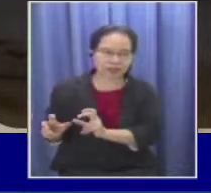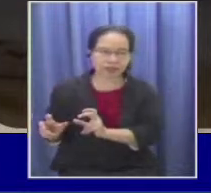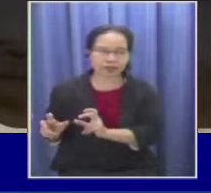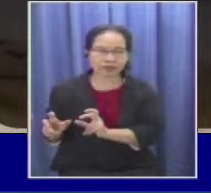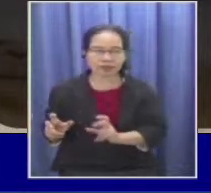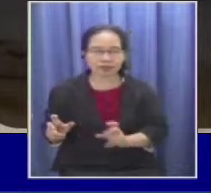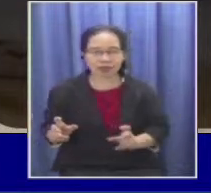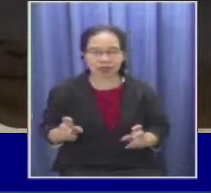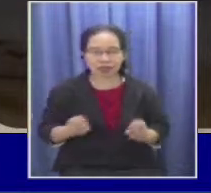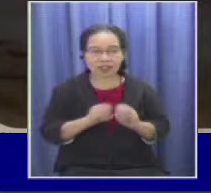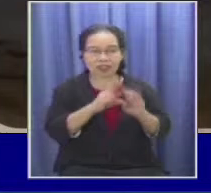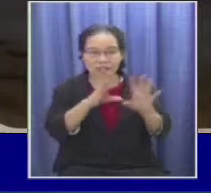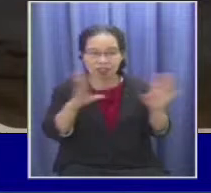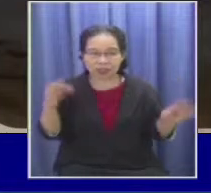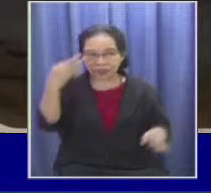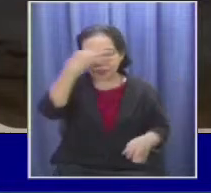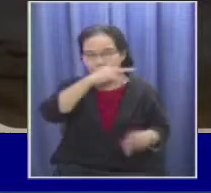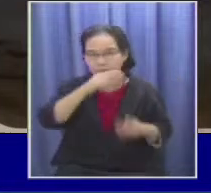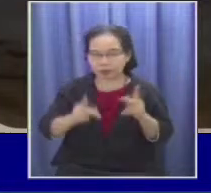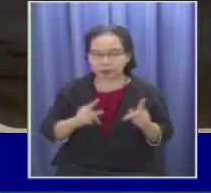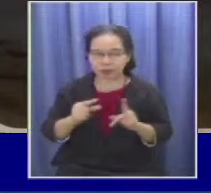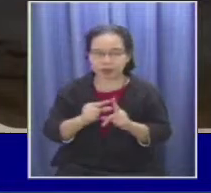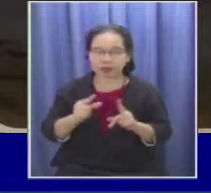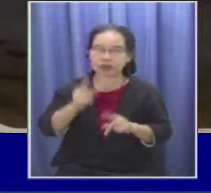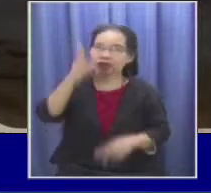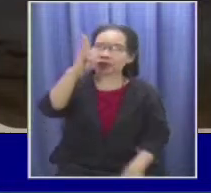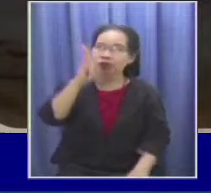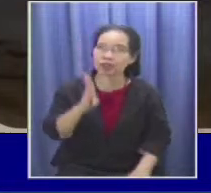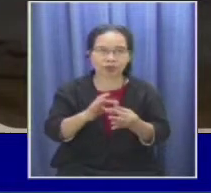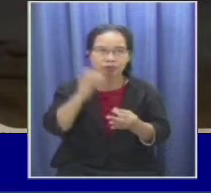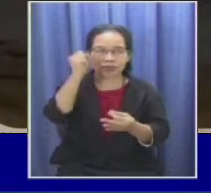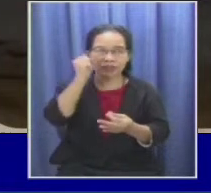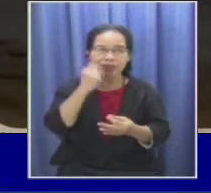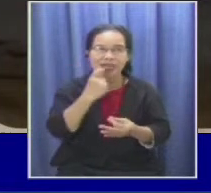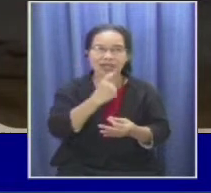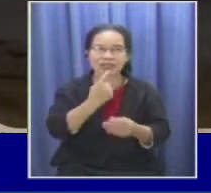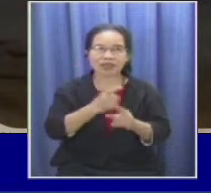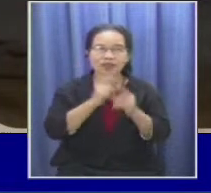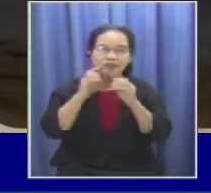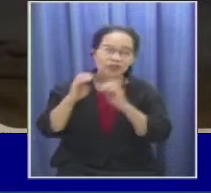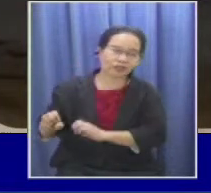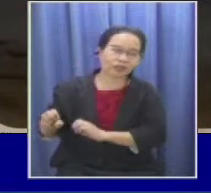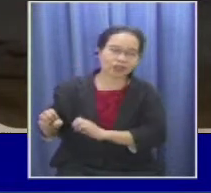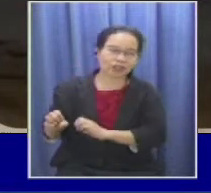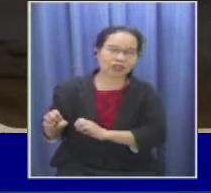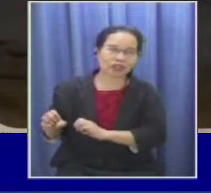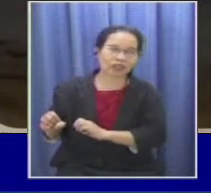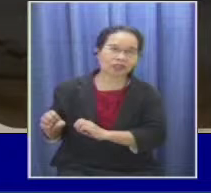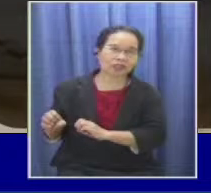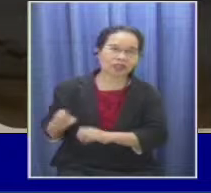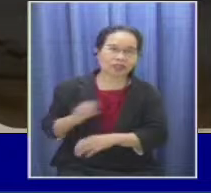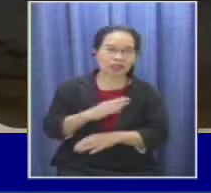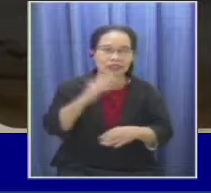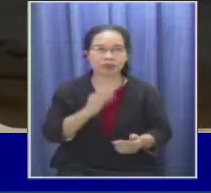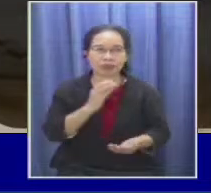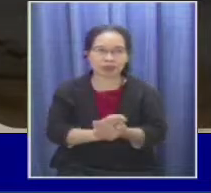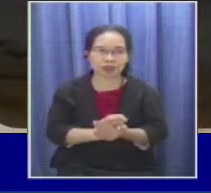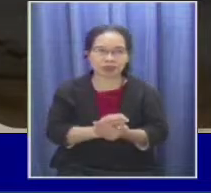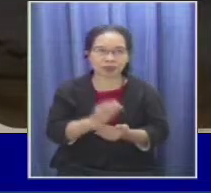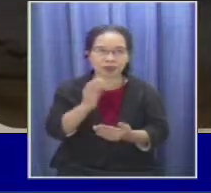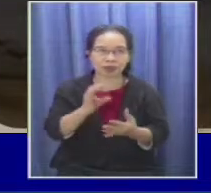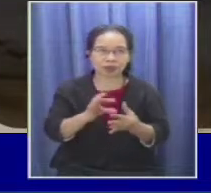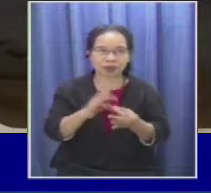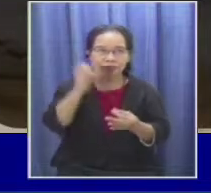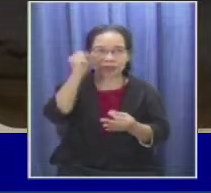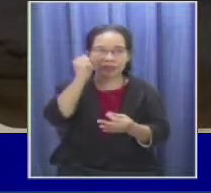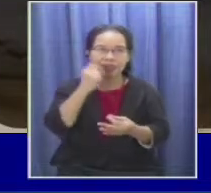ana emu na hɔ Twerɛ Kronkron sɛ na every say na de odon